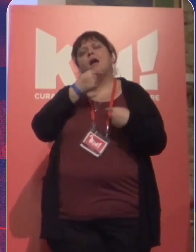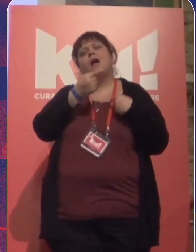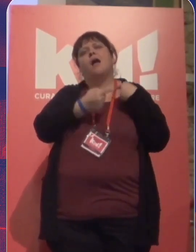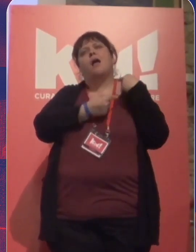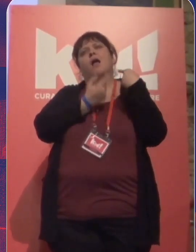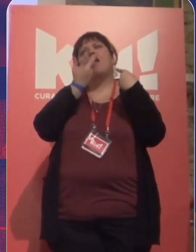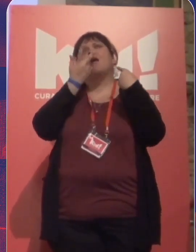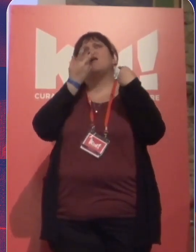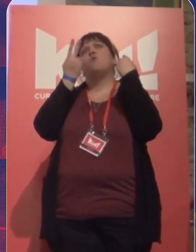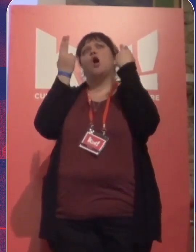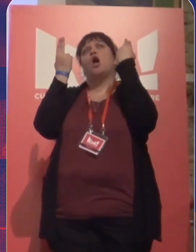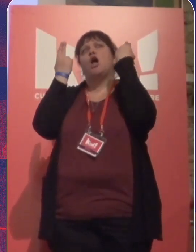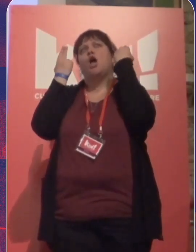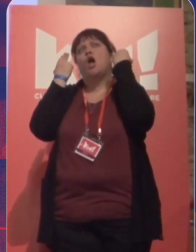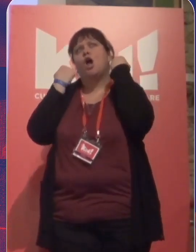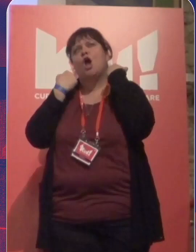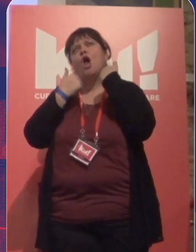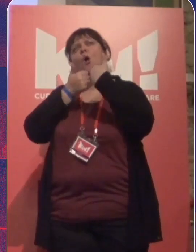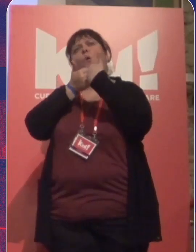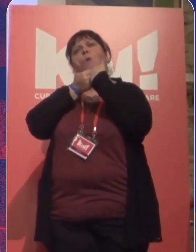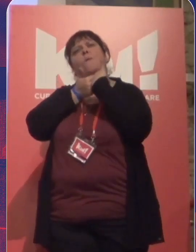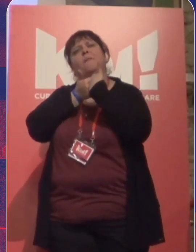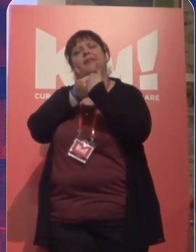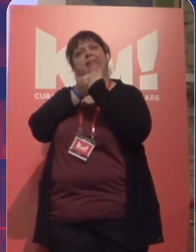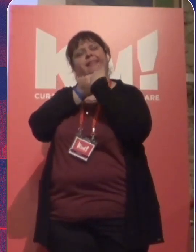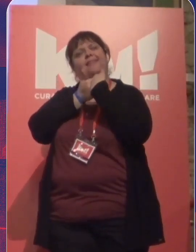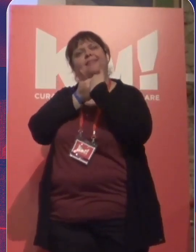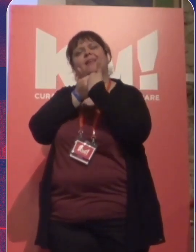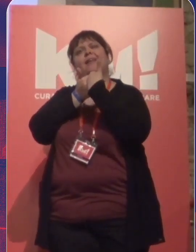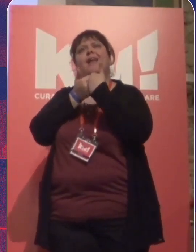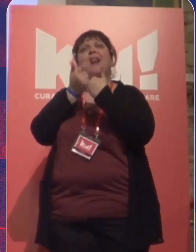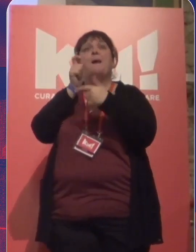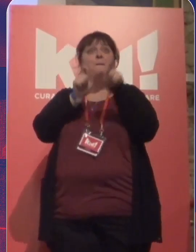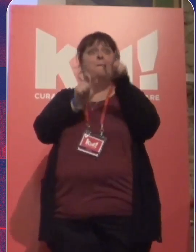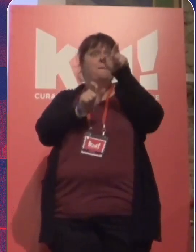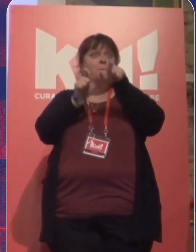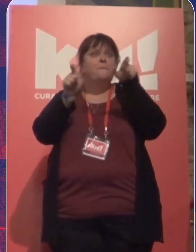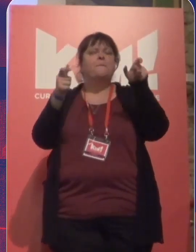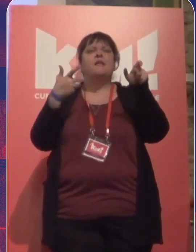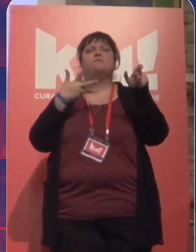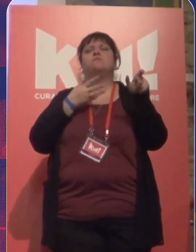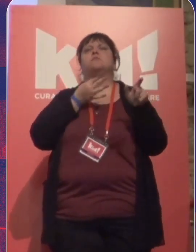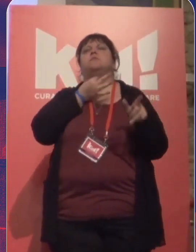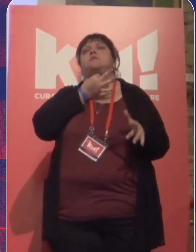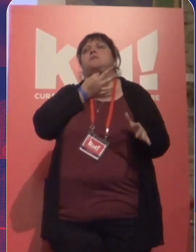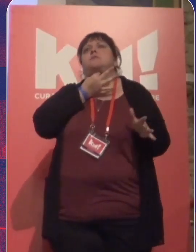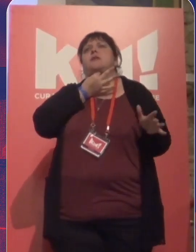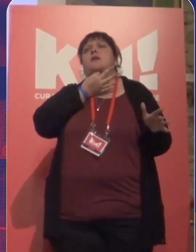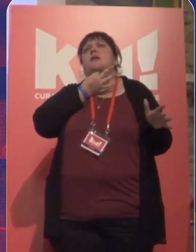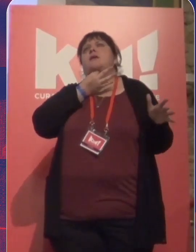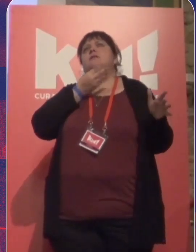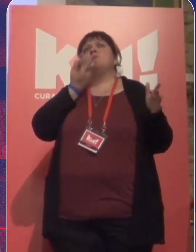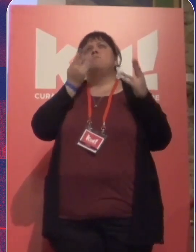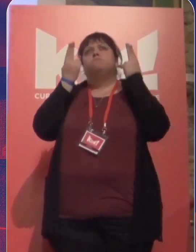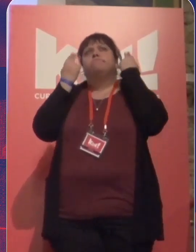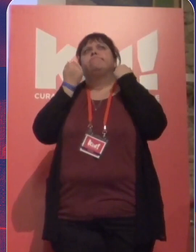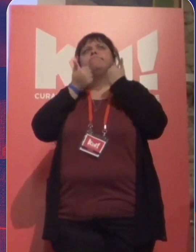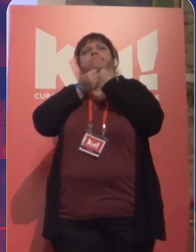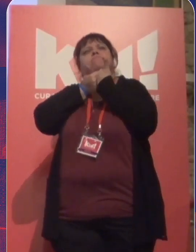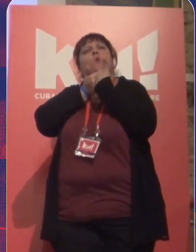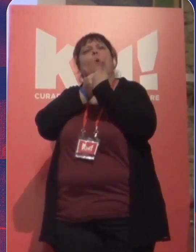gli esseri umani sono dice freud assetati di obbedienza ora il termine